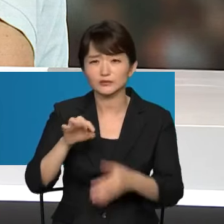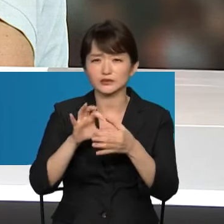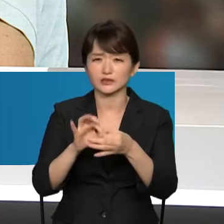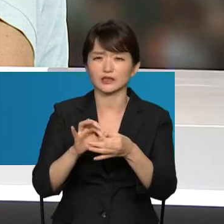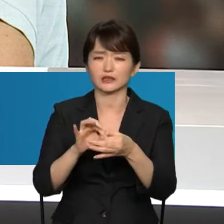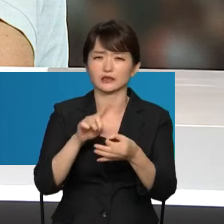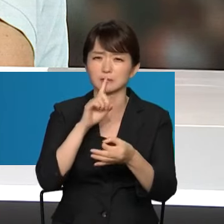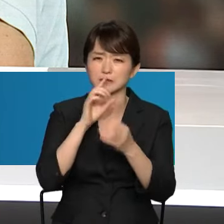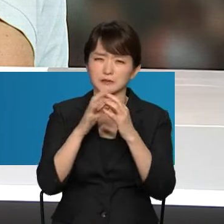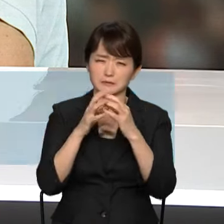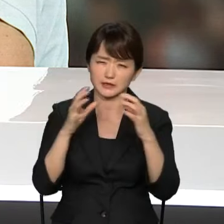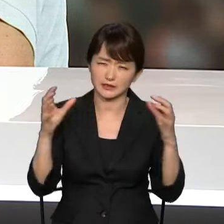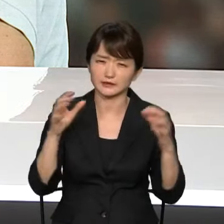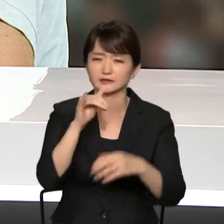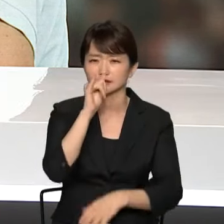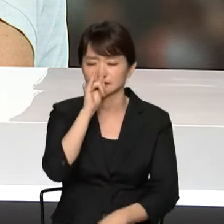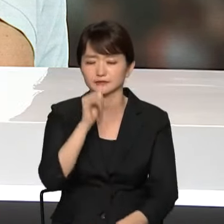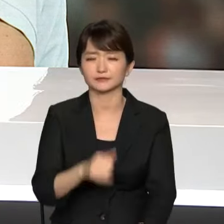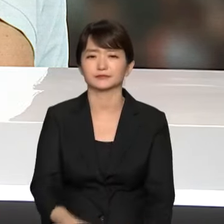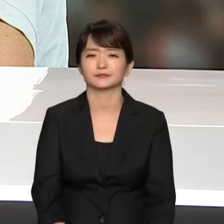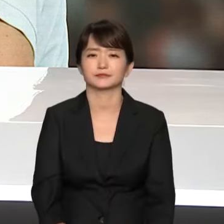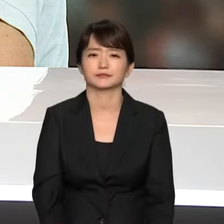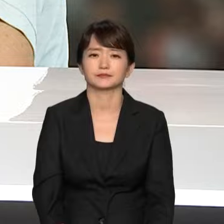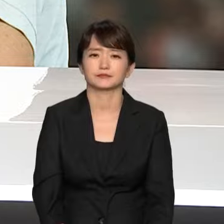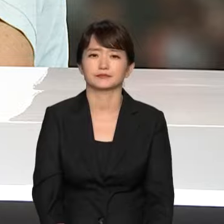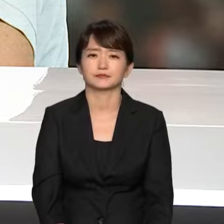여전히 문제라는 지적입니다 김희란